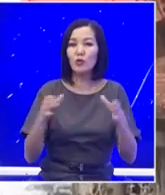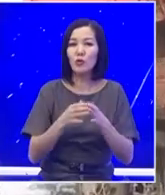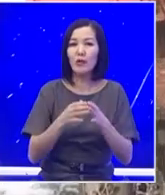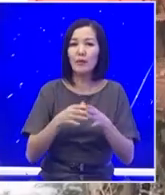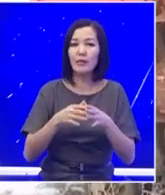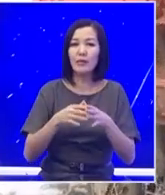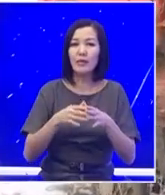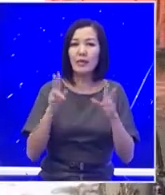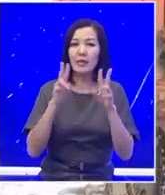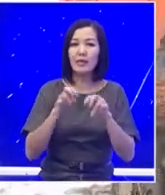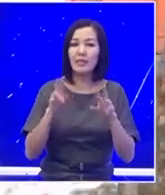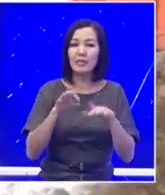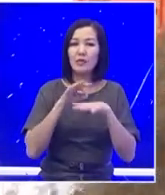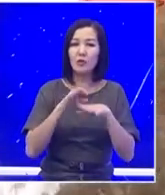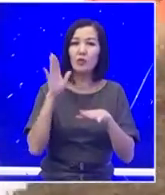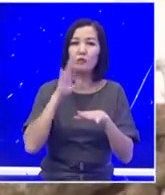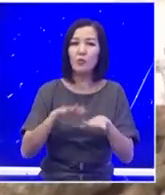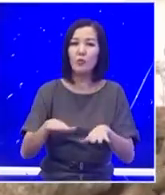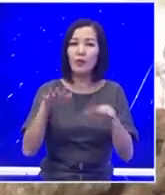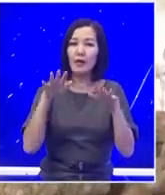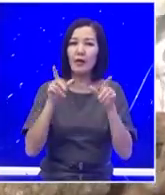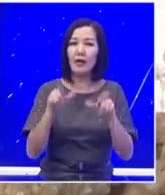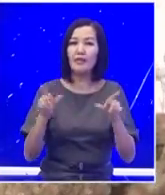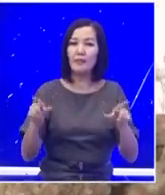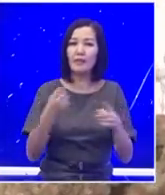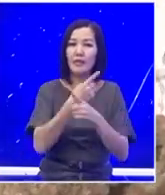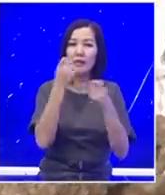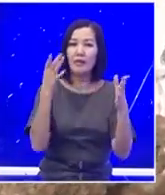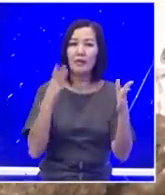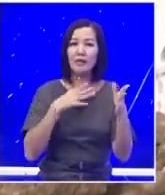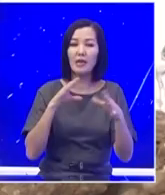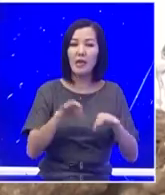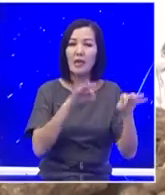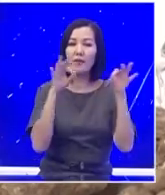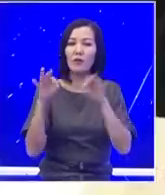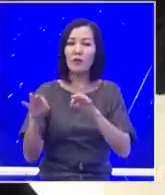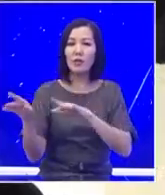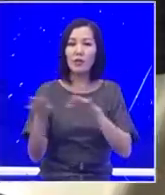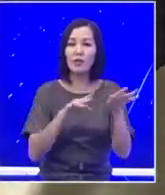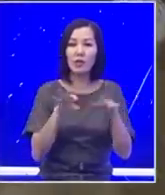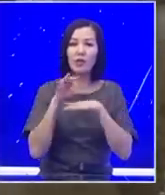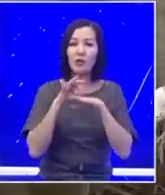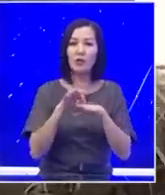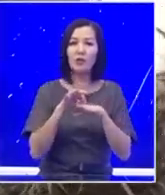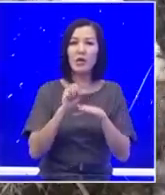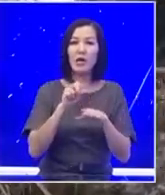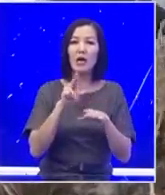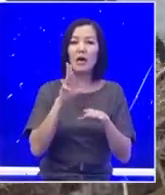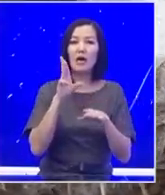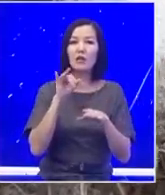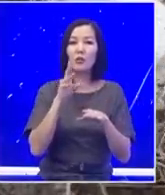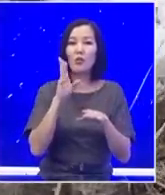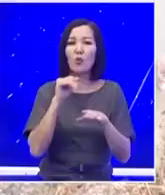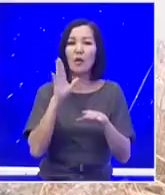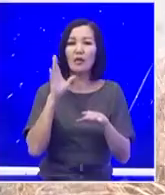саптық тексеріс өтіп су басқан аймақтағы адамдарды хабардар ету және эвакуациялау бойынша шаралар жүргізілді. Ақтоған